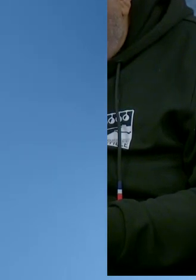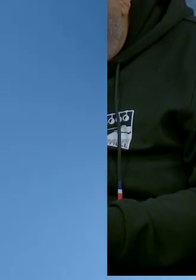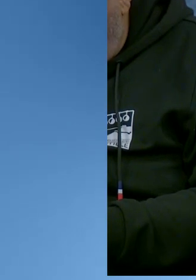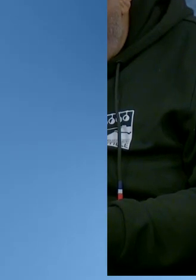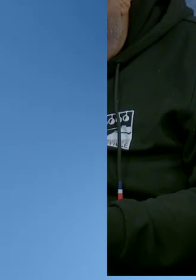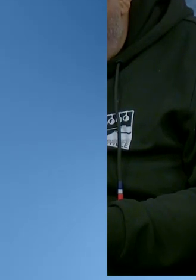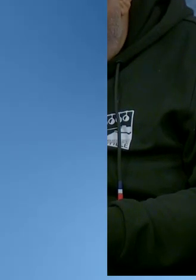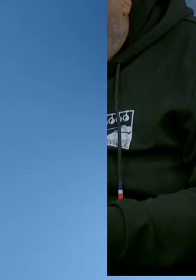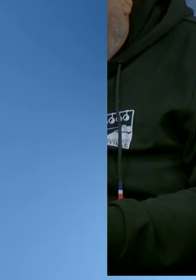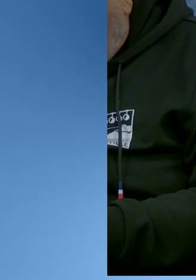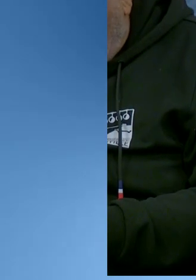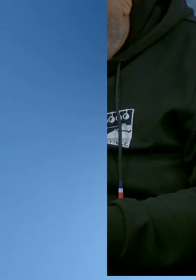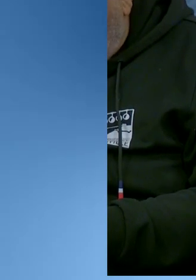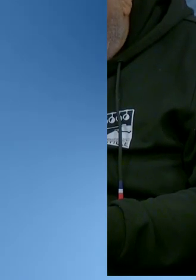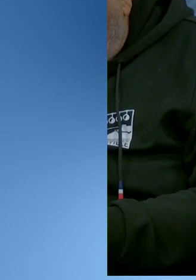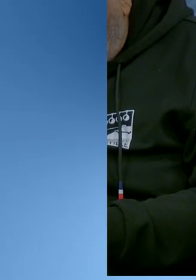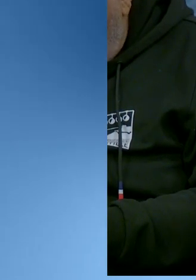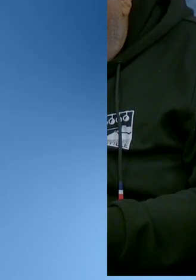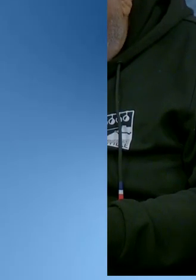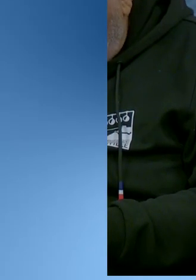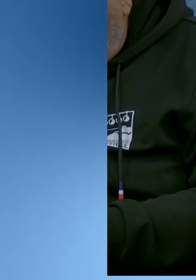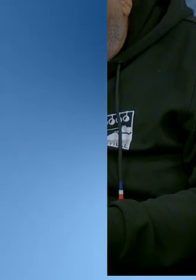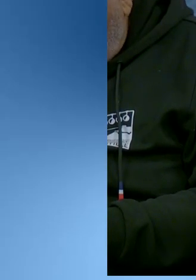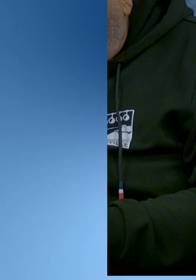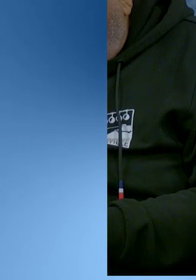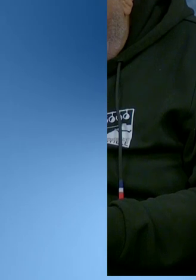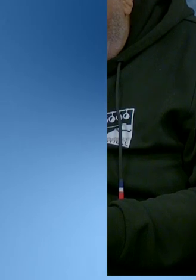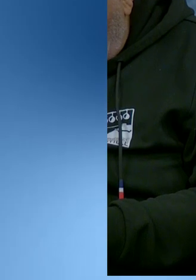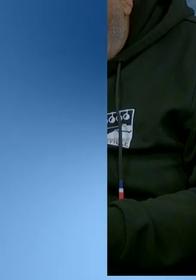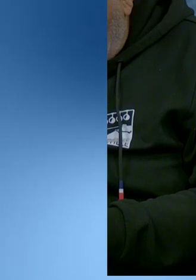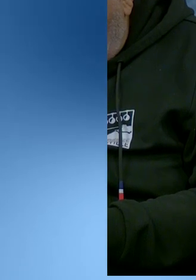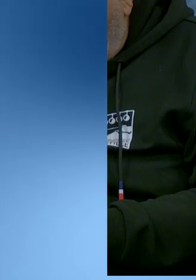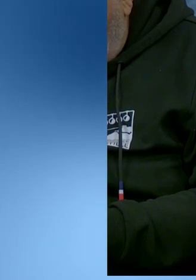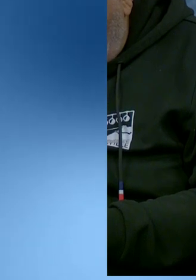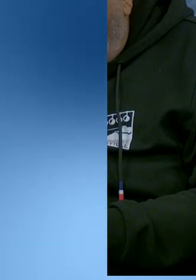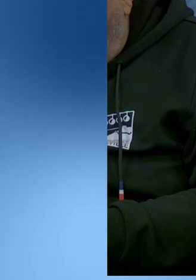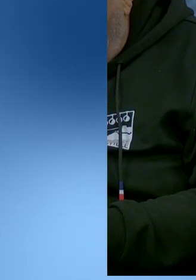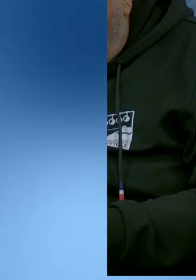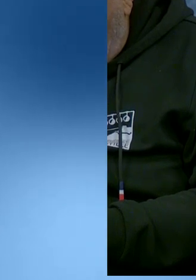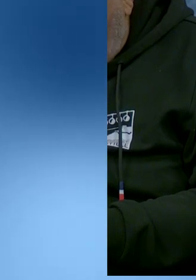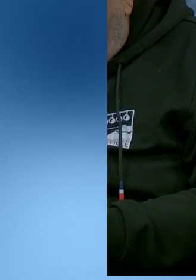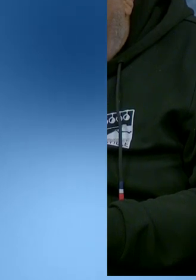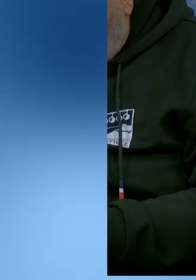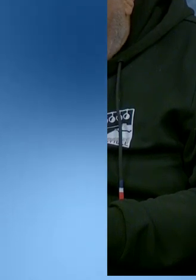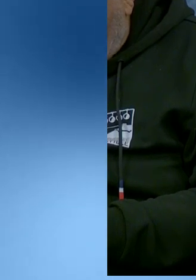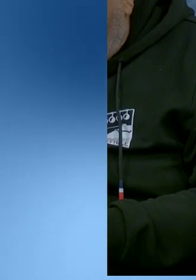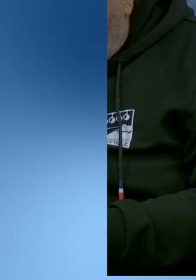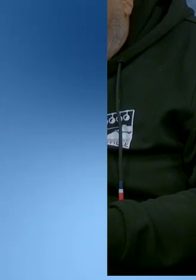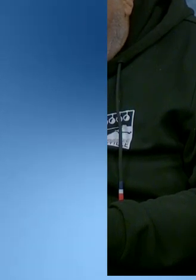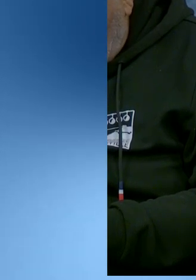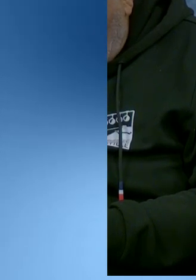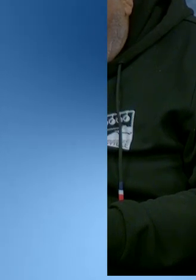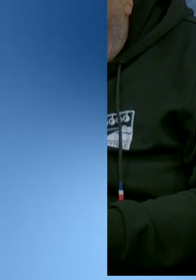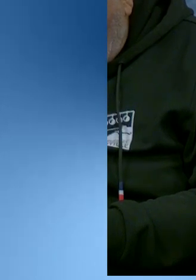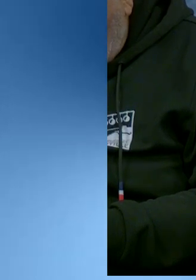sein de notre majorité ça peut tout à fait se comprendre mais effectivement il y avait une commission qui était prévue et je vous cite ce qui était prévu dans cette